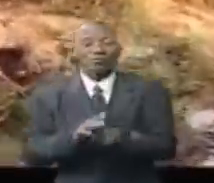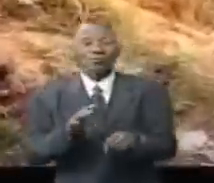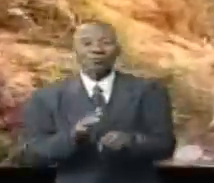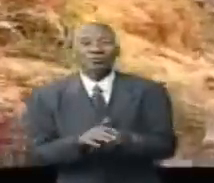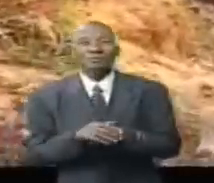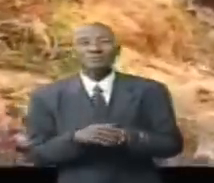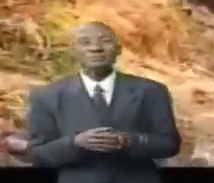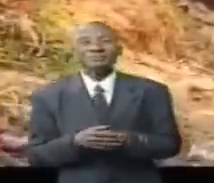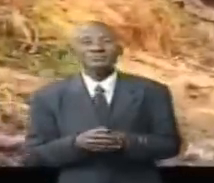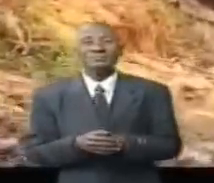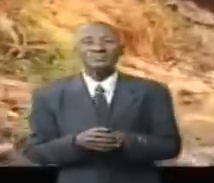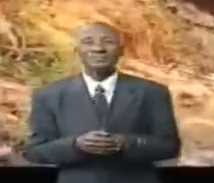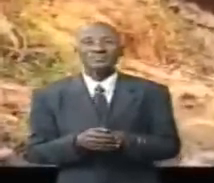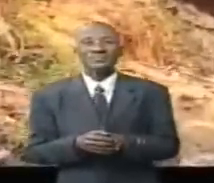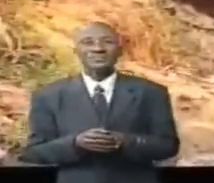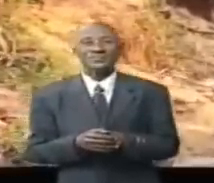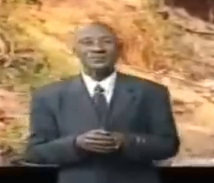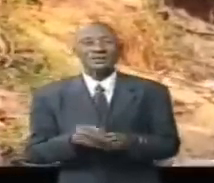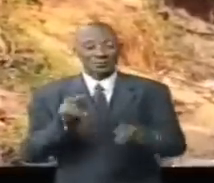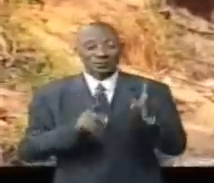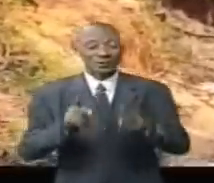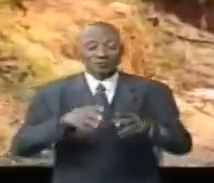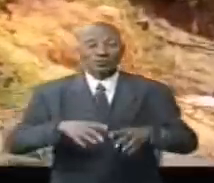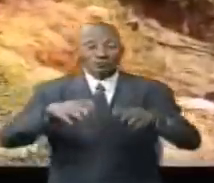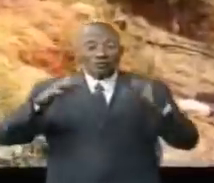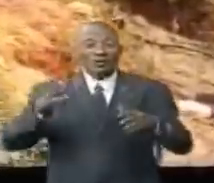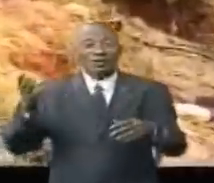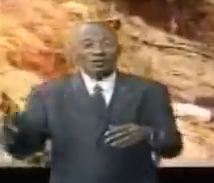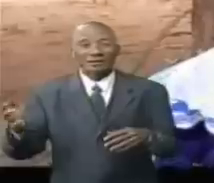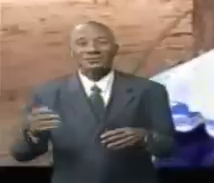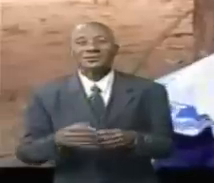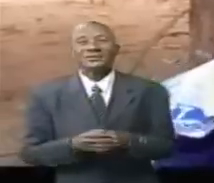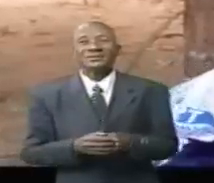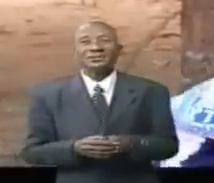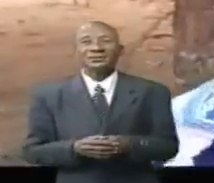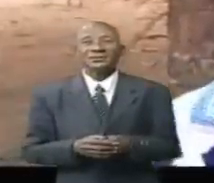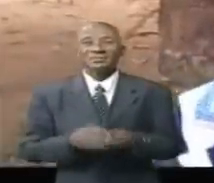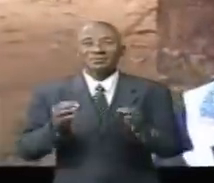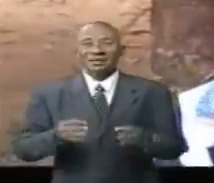Nous les mamans, nous souffrons avec nos enfants, surtout les élèves.